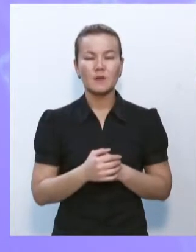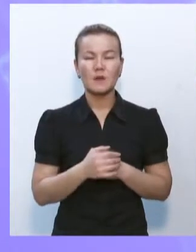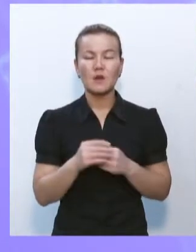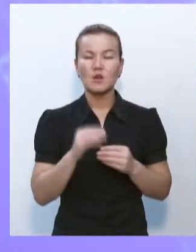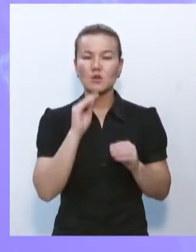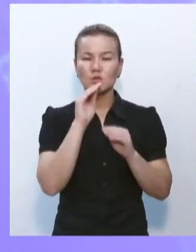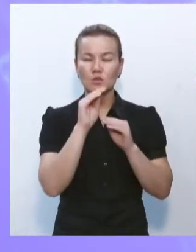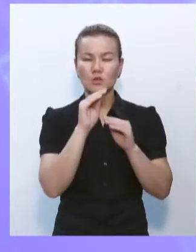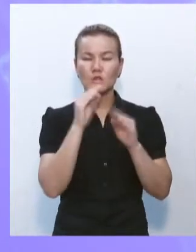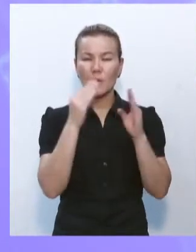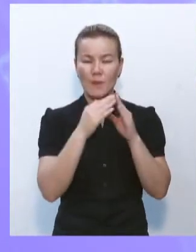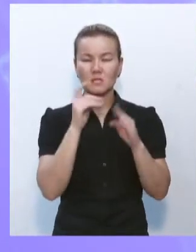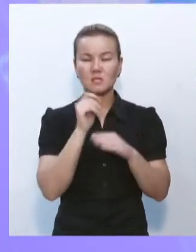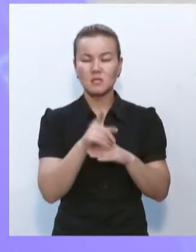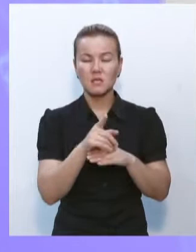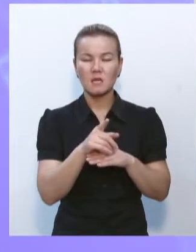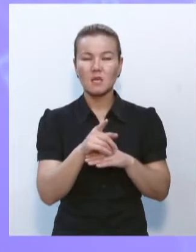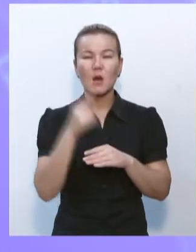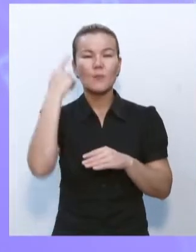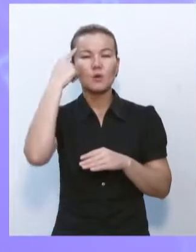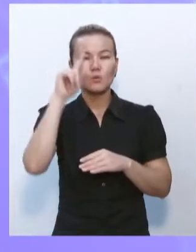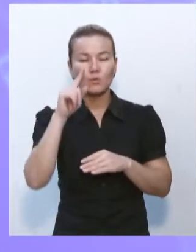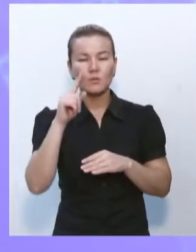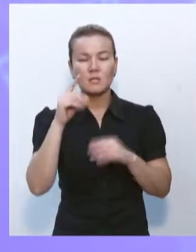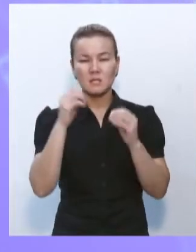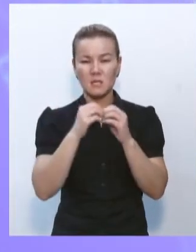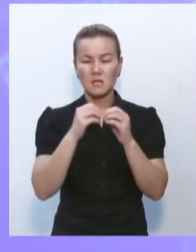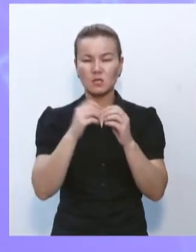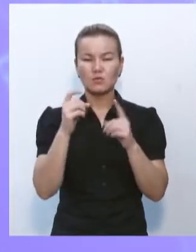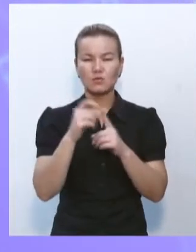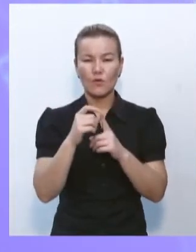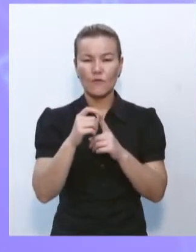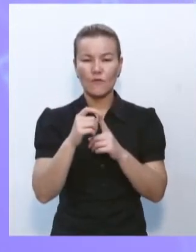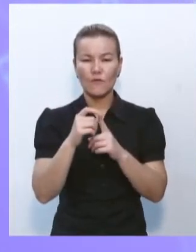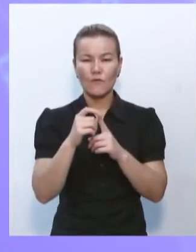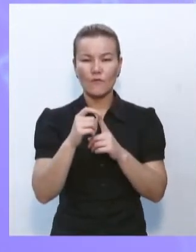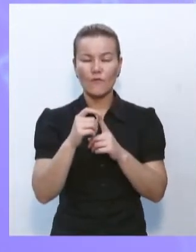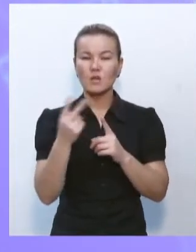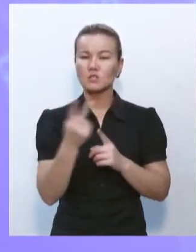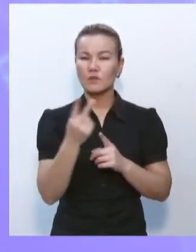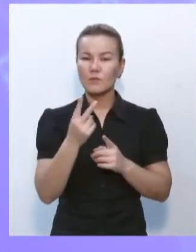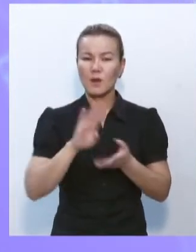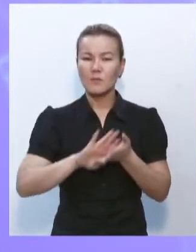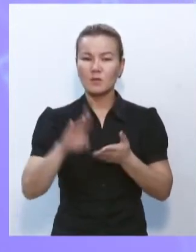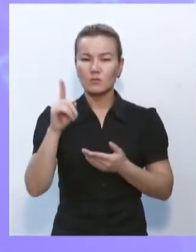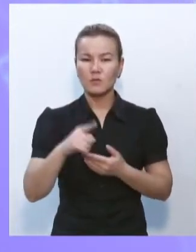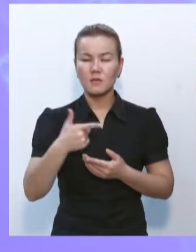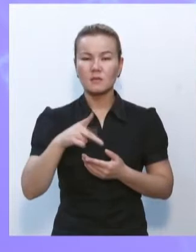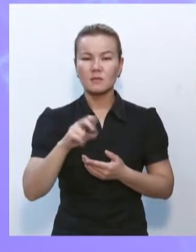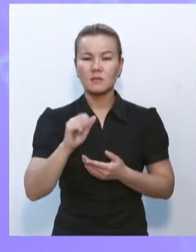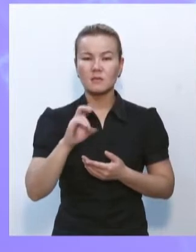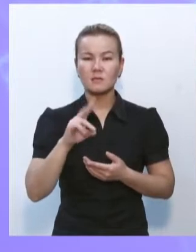Творческое домашнее задание. Придумайте 10 слов с двумя